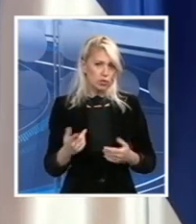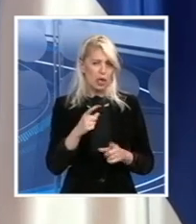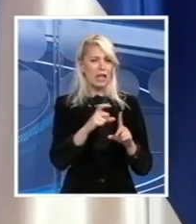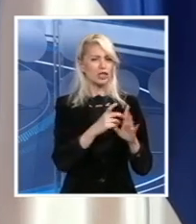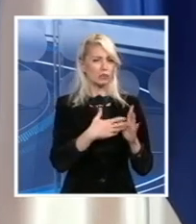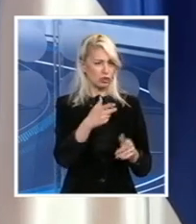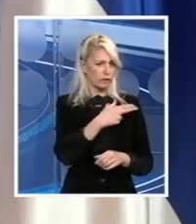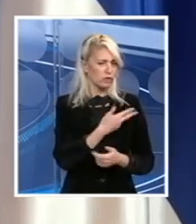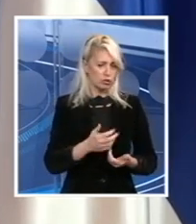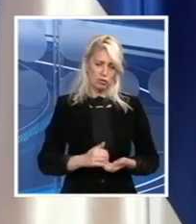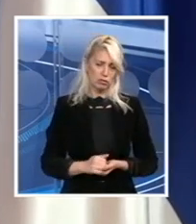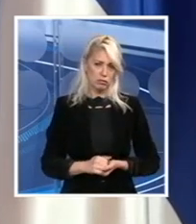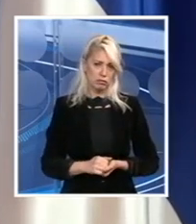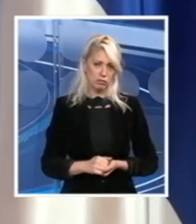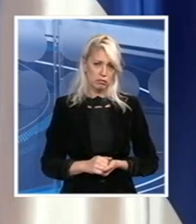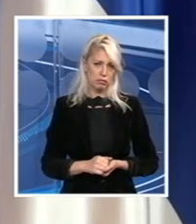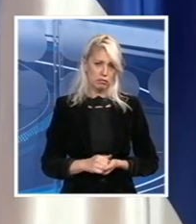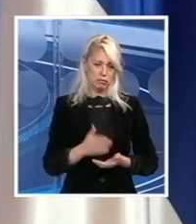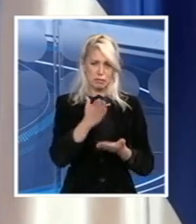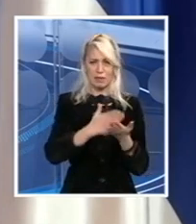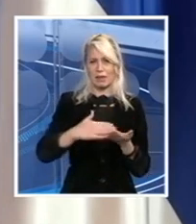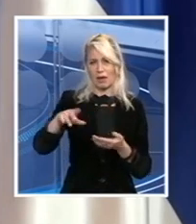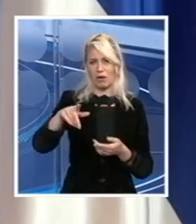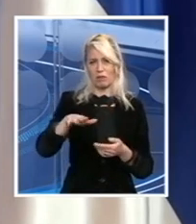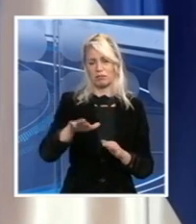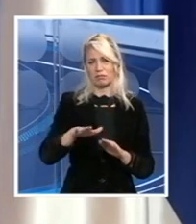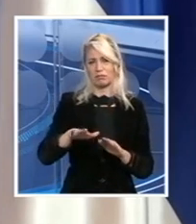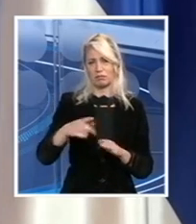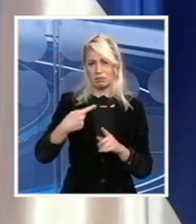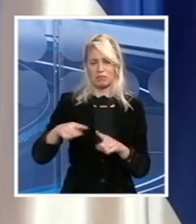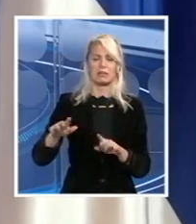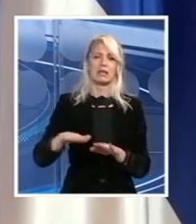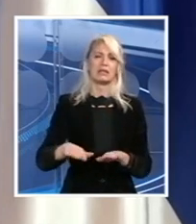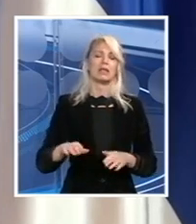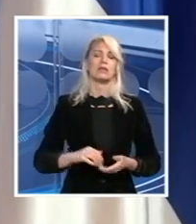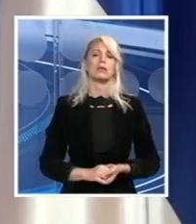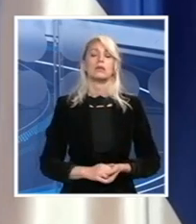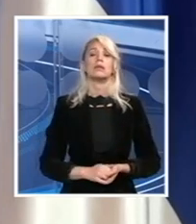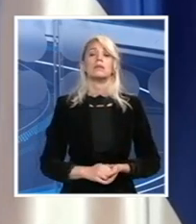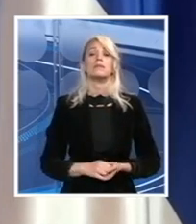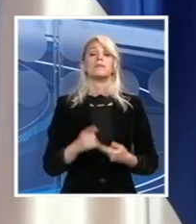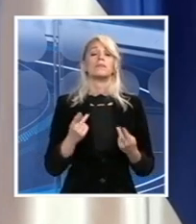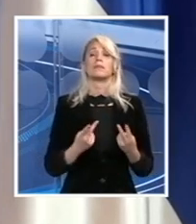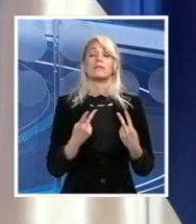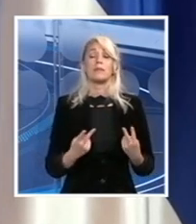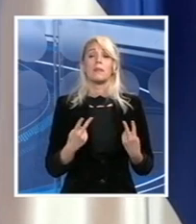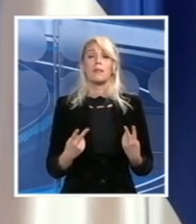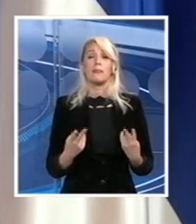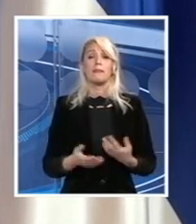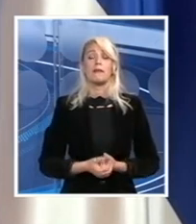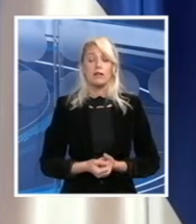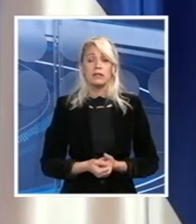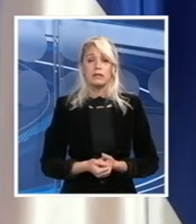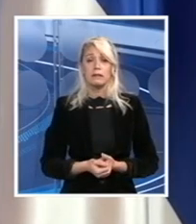Dragiša Mišović u onom delu za decu. Ali ono što je bitno naglasiti, da